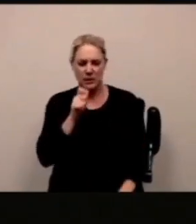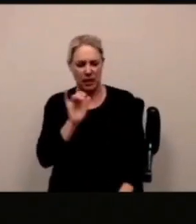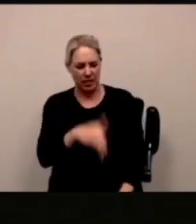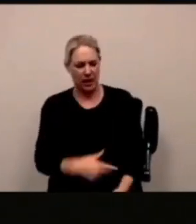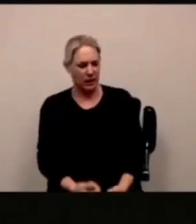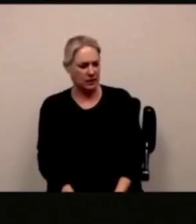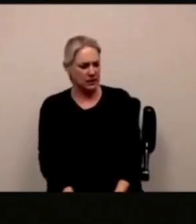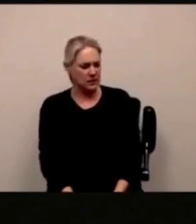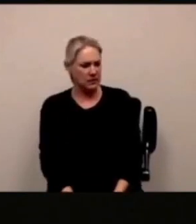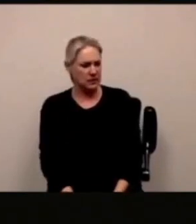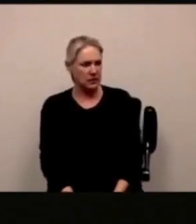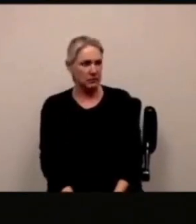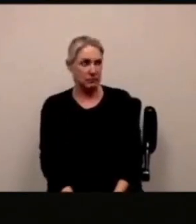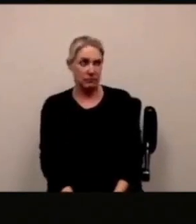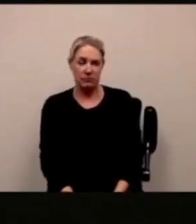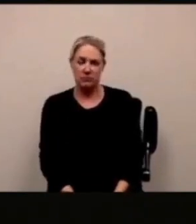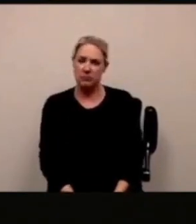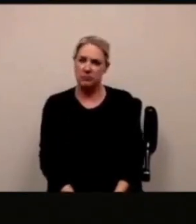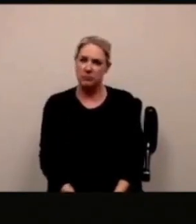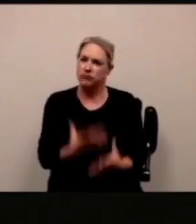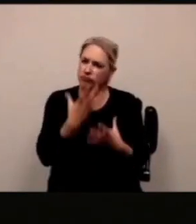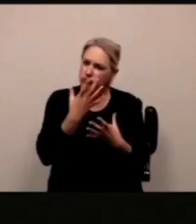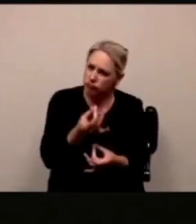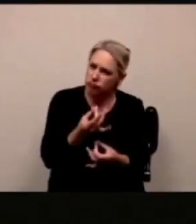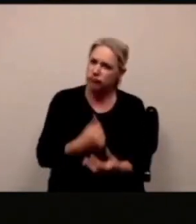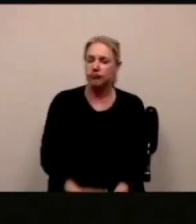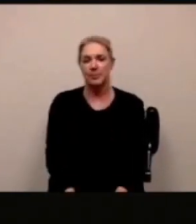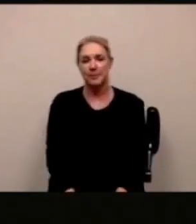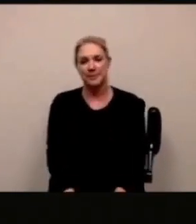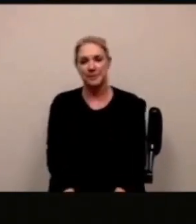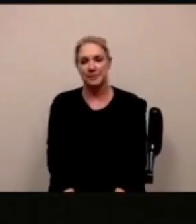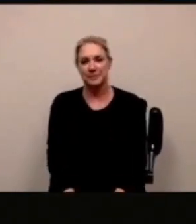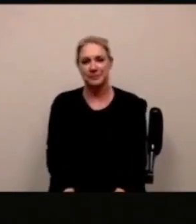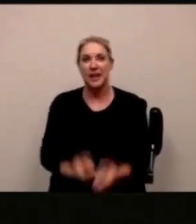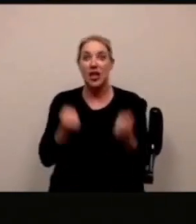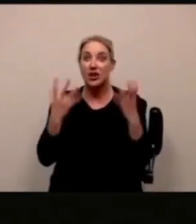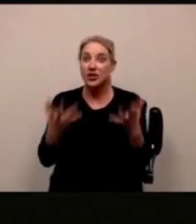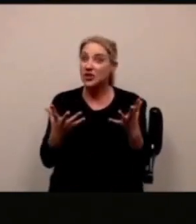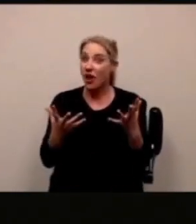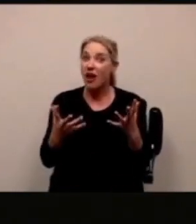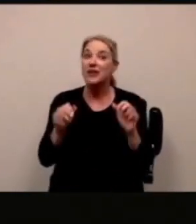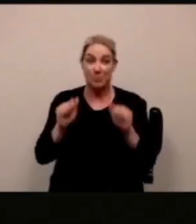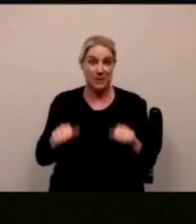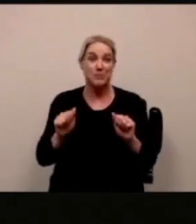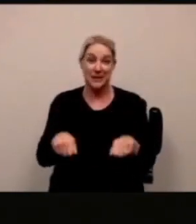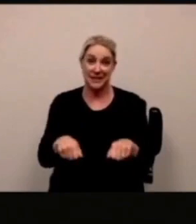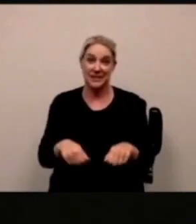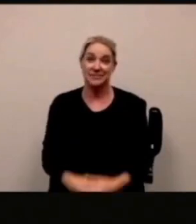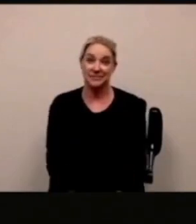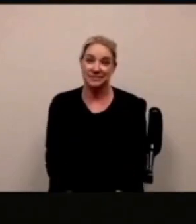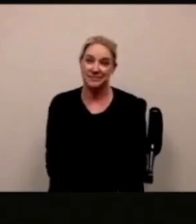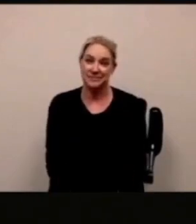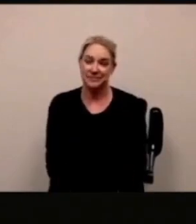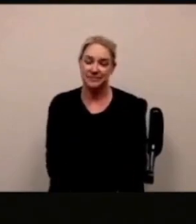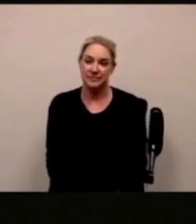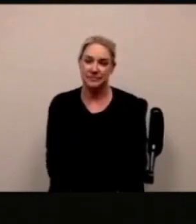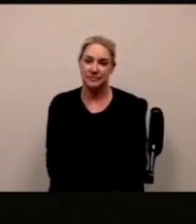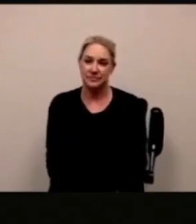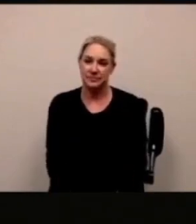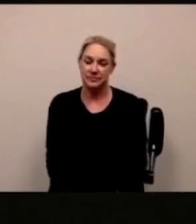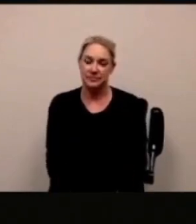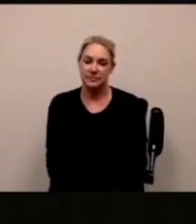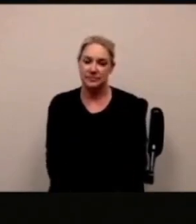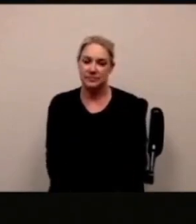ます実は本当にこういうふうに頭面白い可能性がまだまだたくさんあったを隠されているというふうに思い